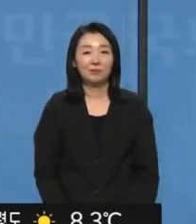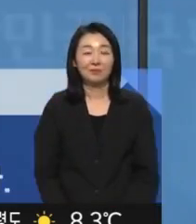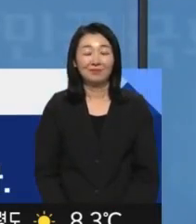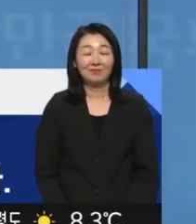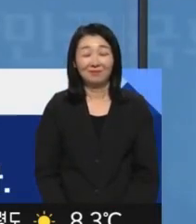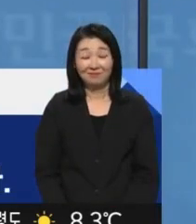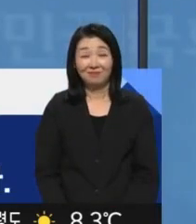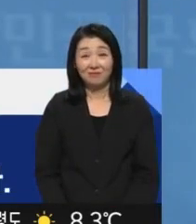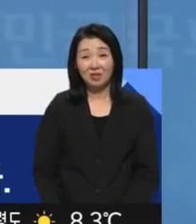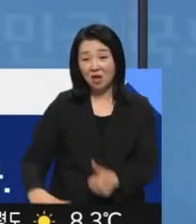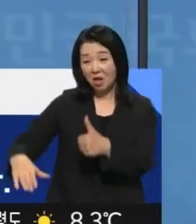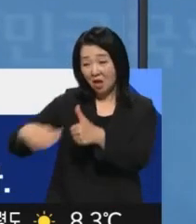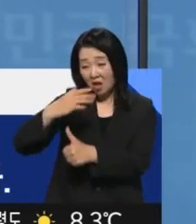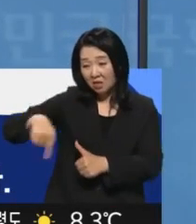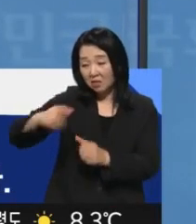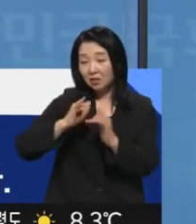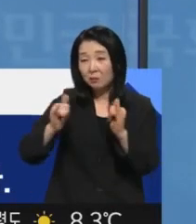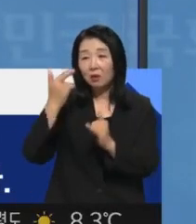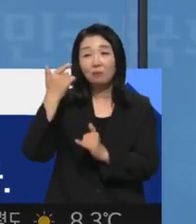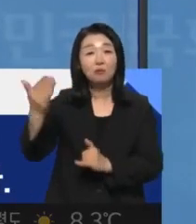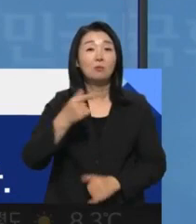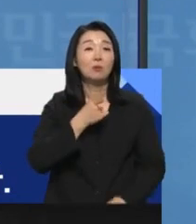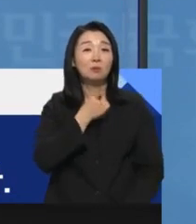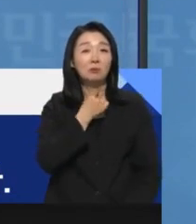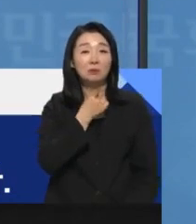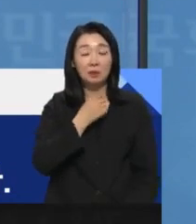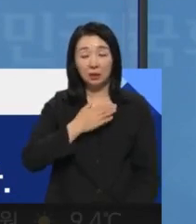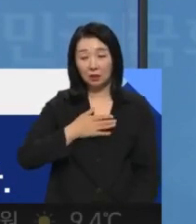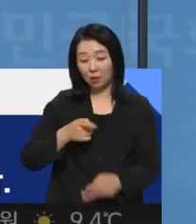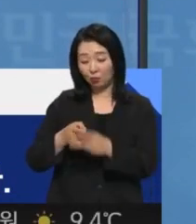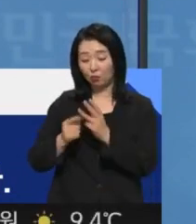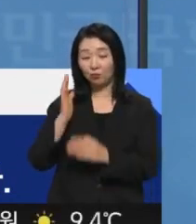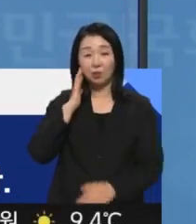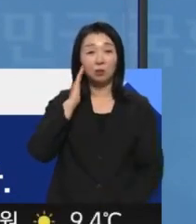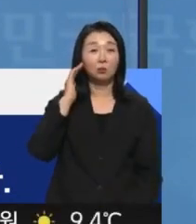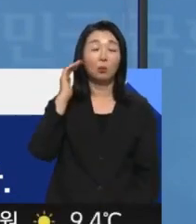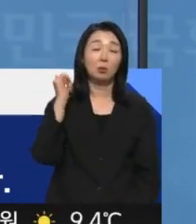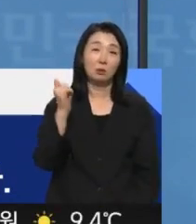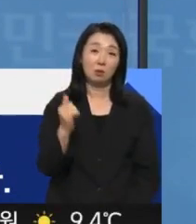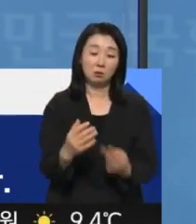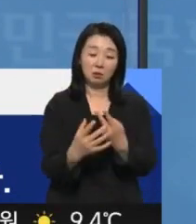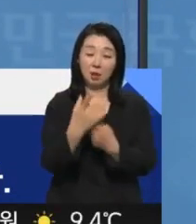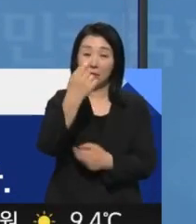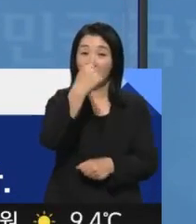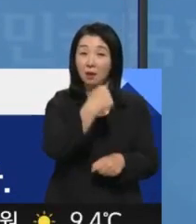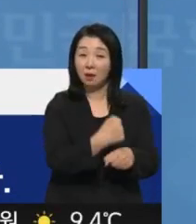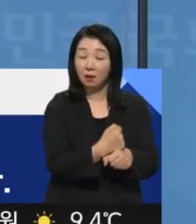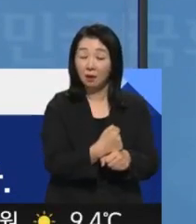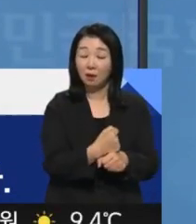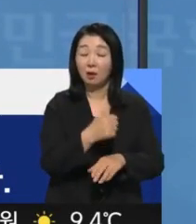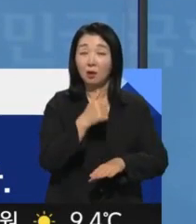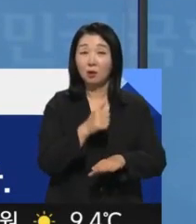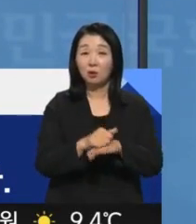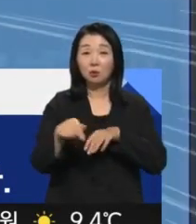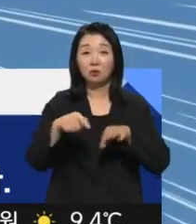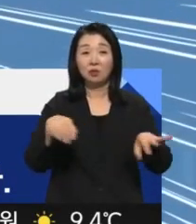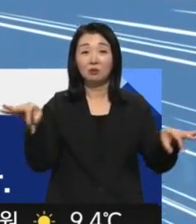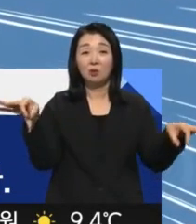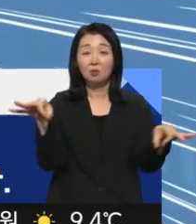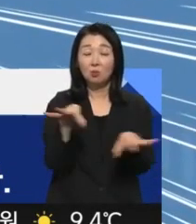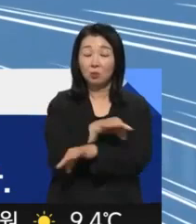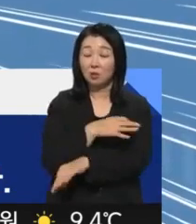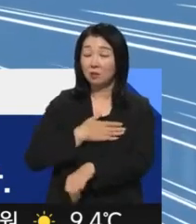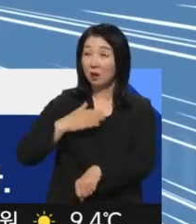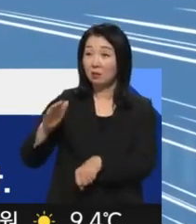그분들께 분명하게 묻습니다. 제가 윤석열 대통령과 단일화해서 정권교체를 이룬 것이